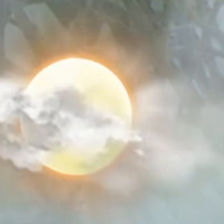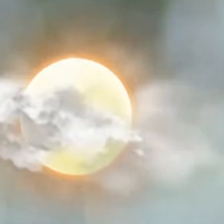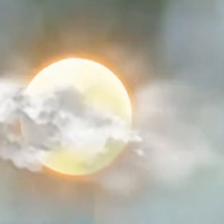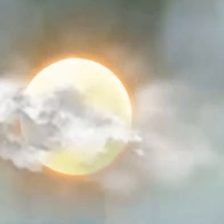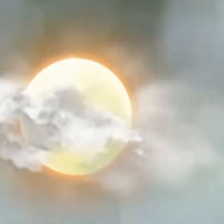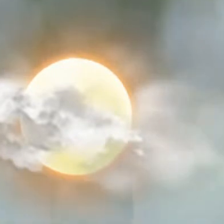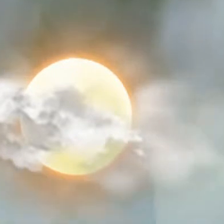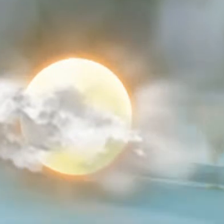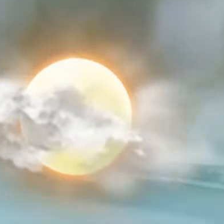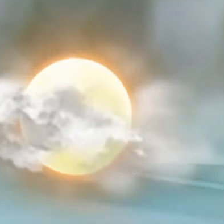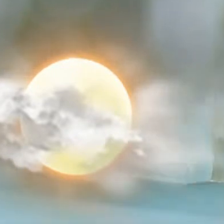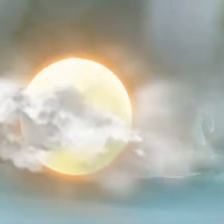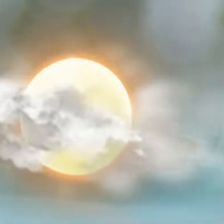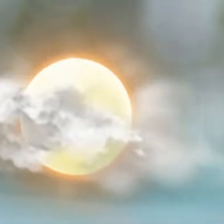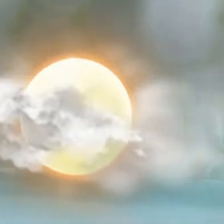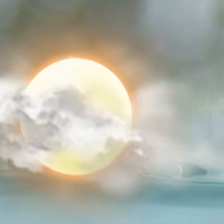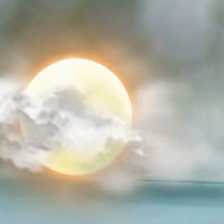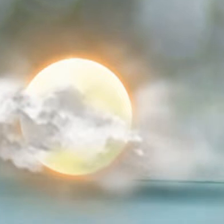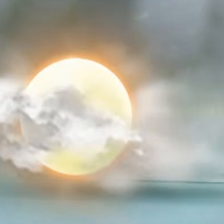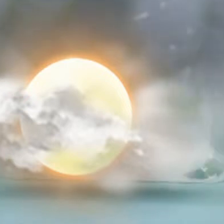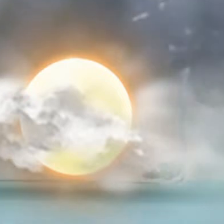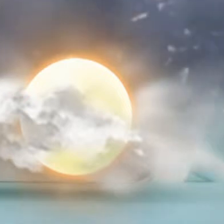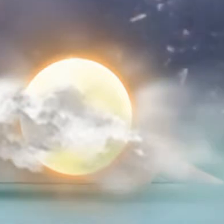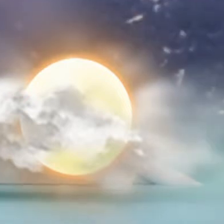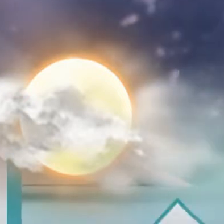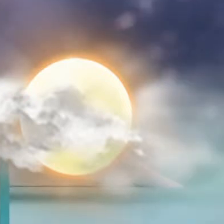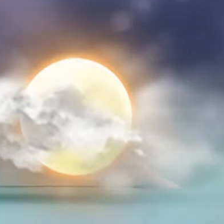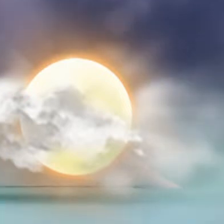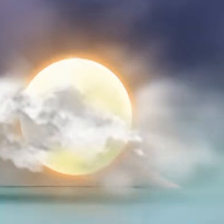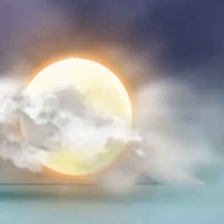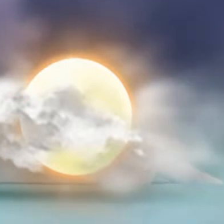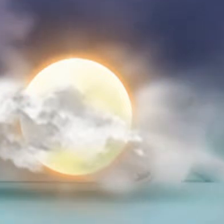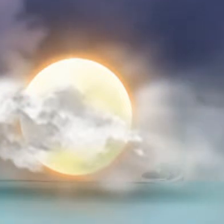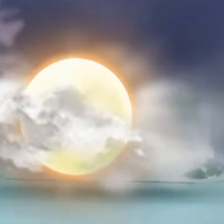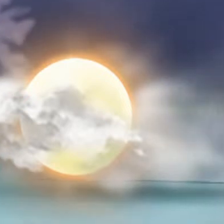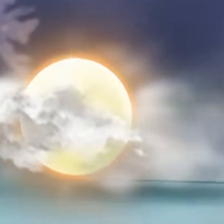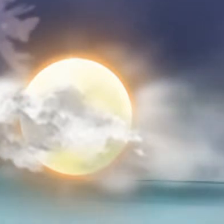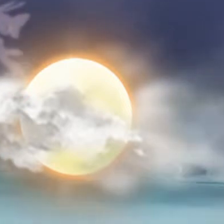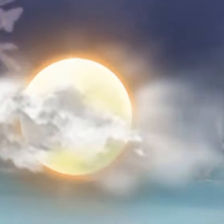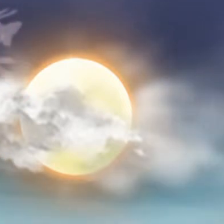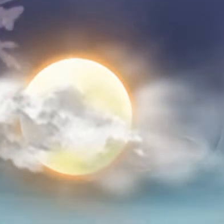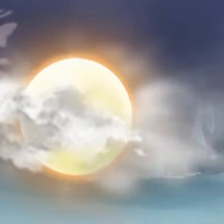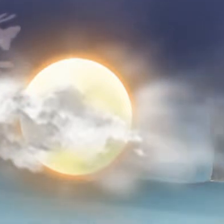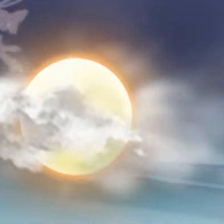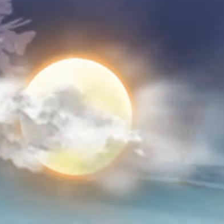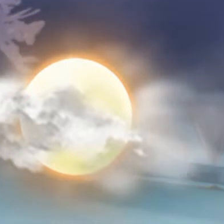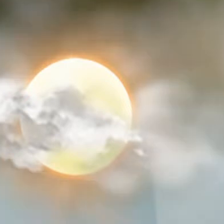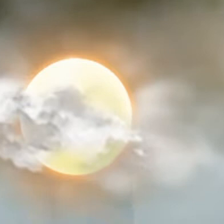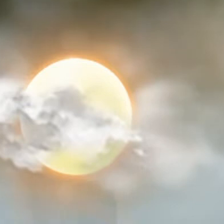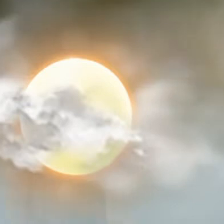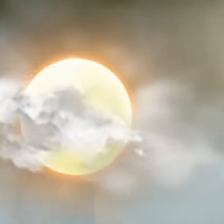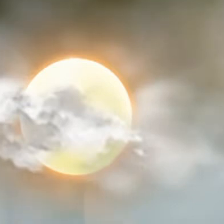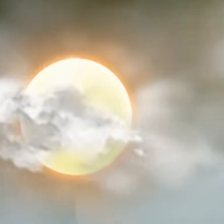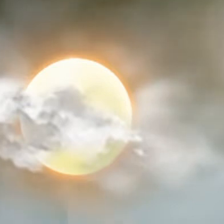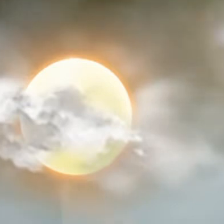У Астраўцы, Ашмянах и Смаргоні каля 4 градусов морозу раницей, до 0 днем и до минус 3